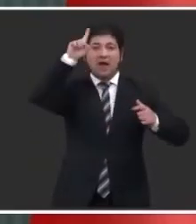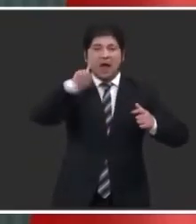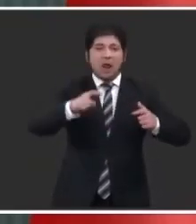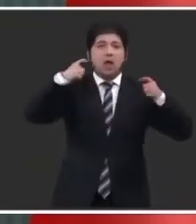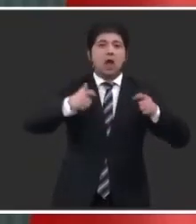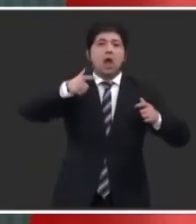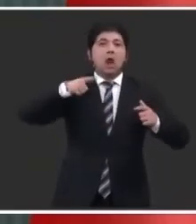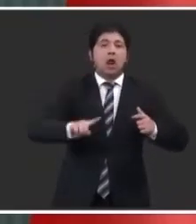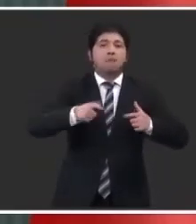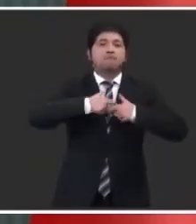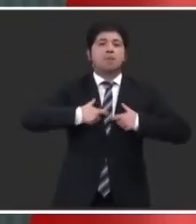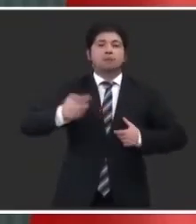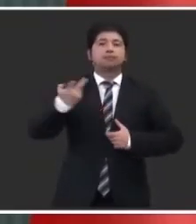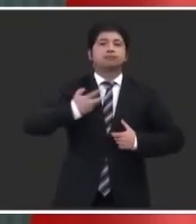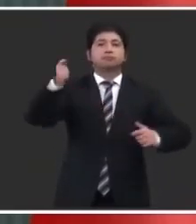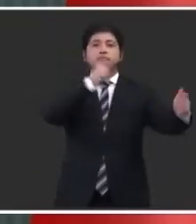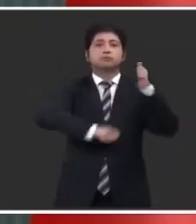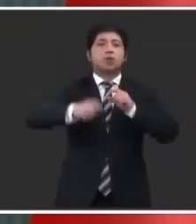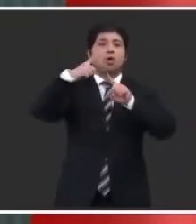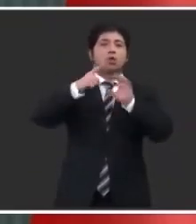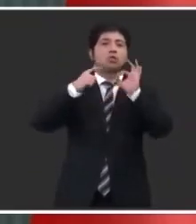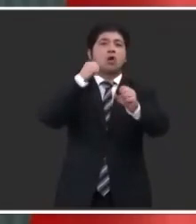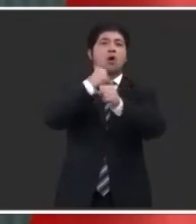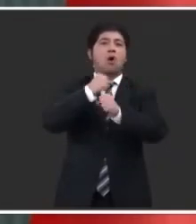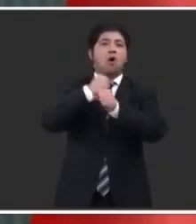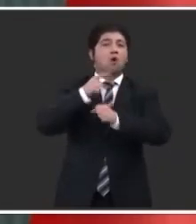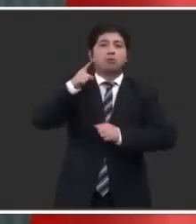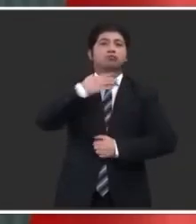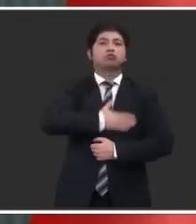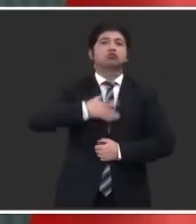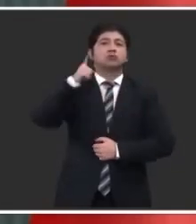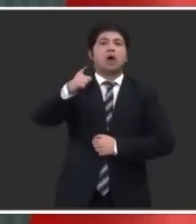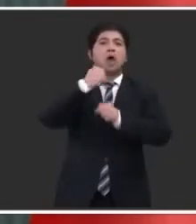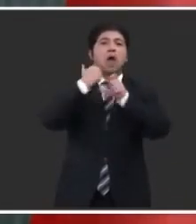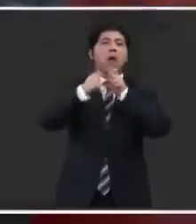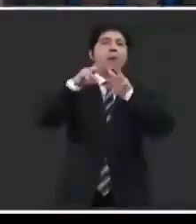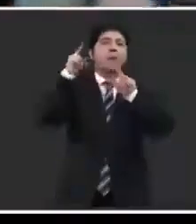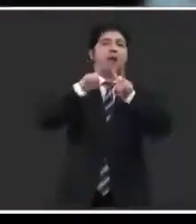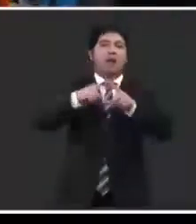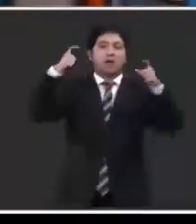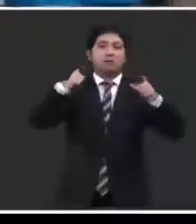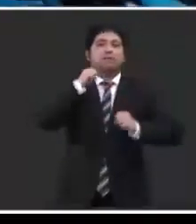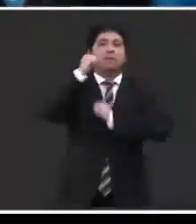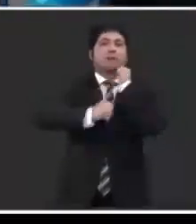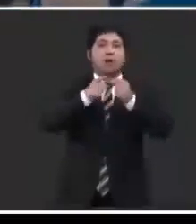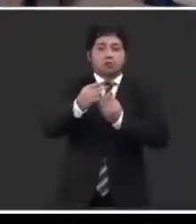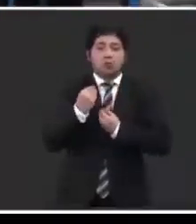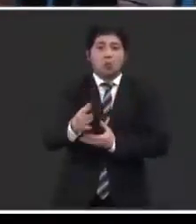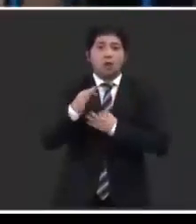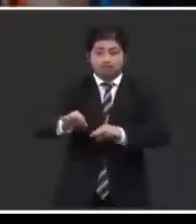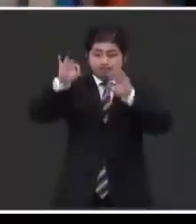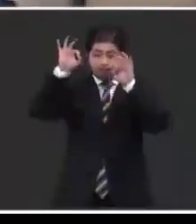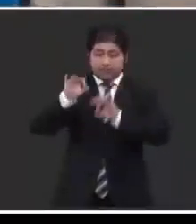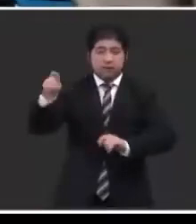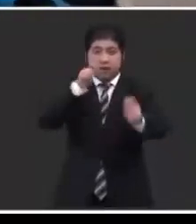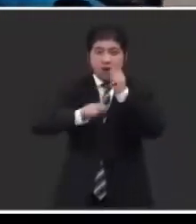milli otomobili togun Bursa Gemlik'teki fabrikasındaki üretim bandından çıkış